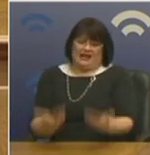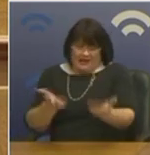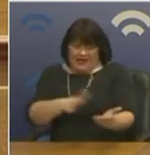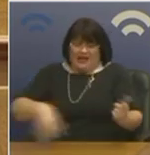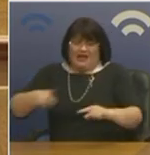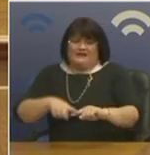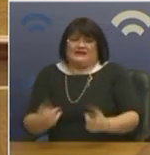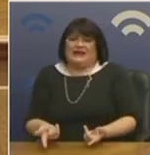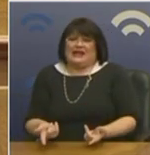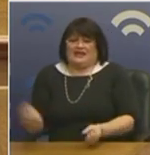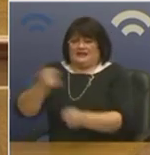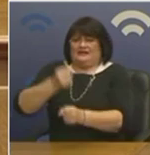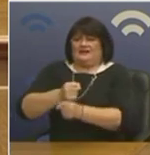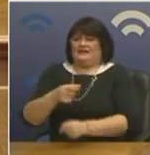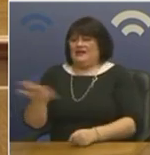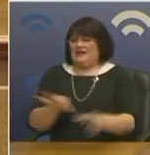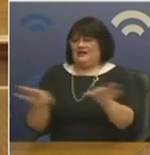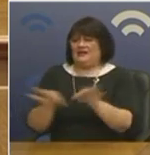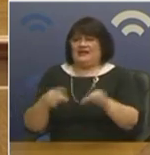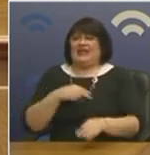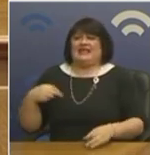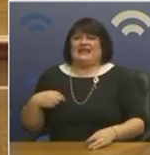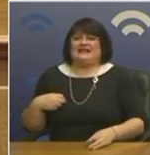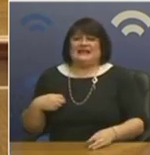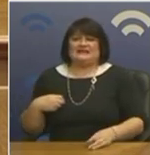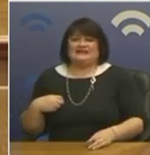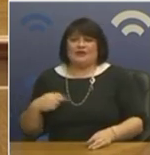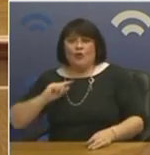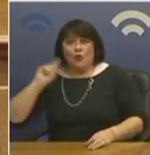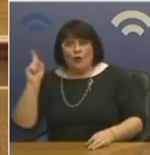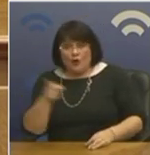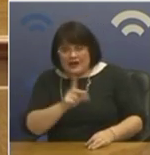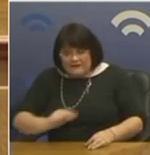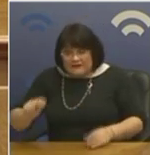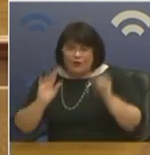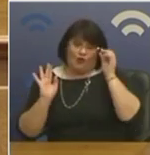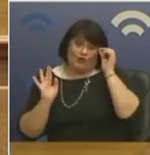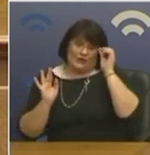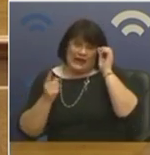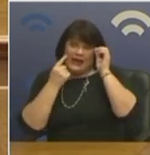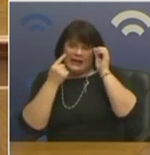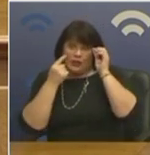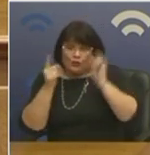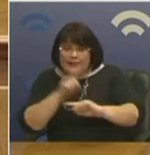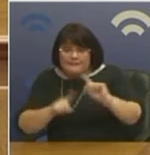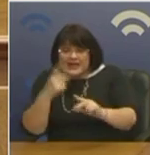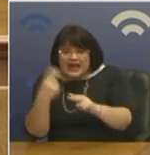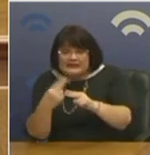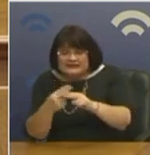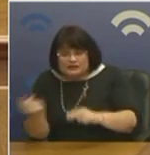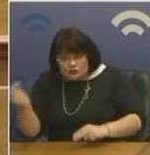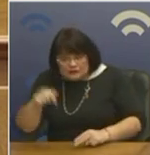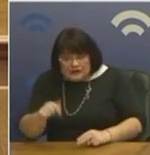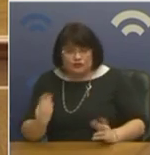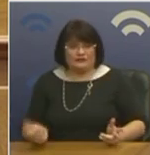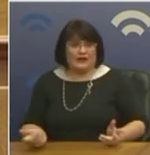του 1974 και μετά. Δυστυχώς αυτά ισχύουν. Δεν είναι όλοι έτσι. Αλλά κάποια στιγμή να δούμε ποιοι δεν είναι έτσι για να τους βγάλουμε από εκεί μέσα. Γιατί δεν